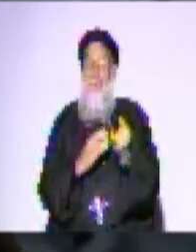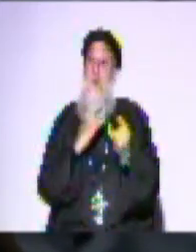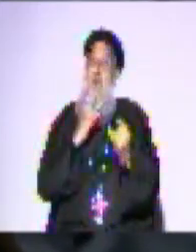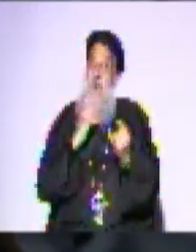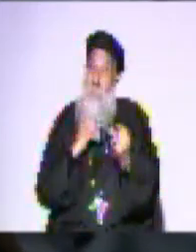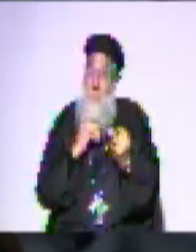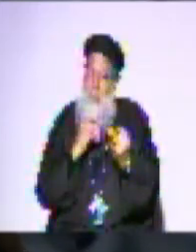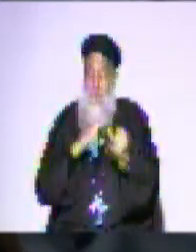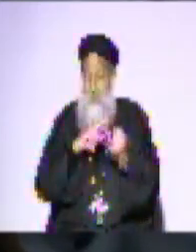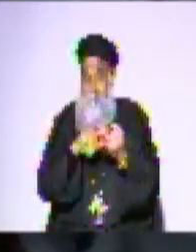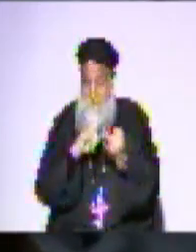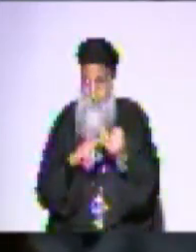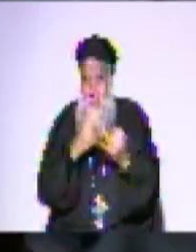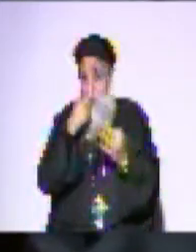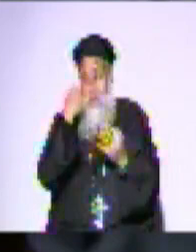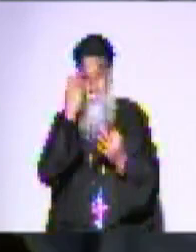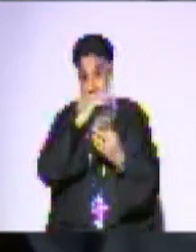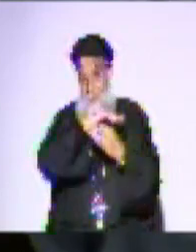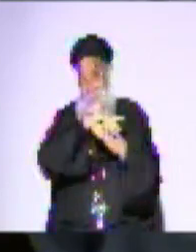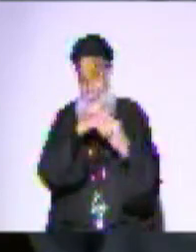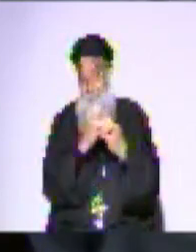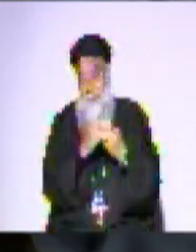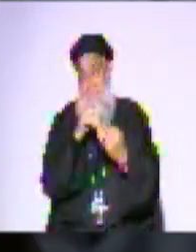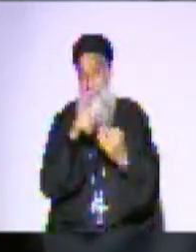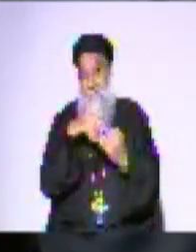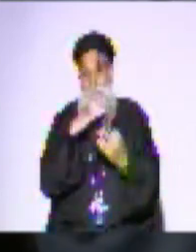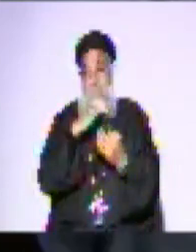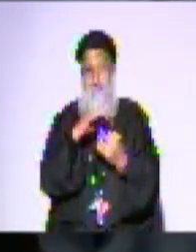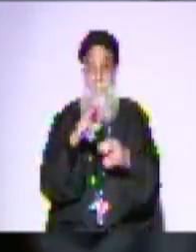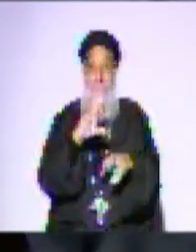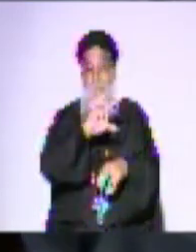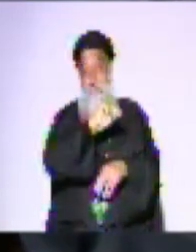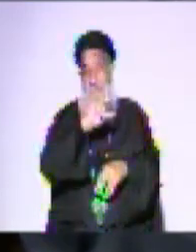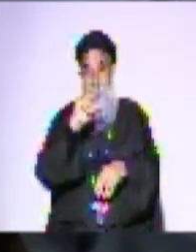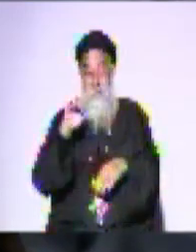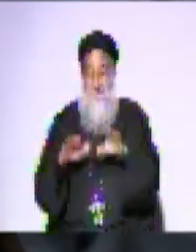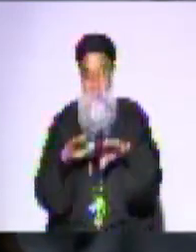طبعا لم يحسب خلسة أن يكون مساويا